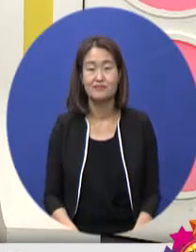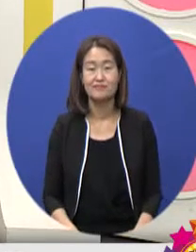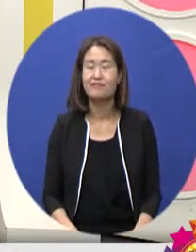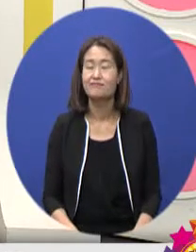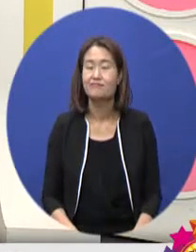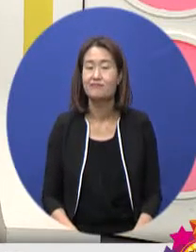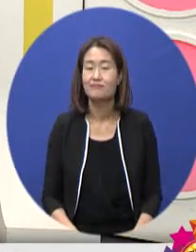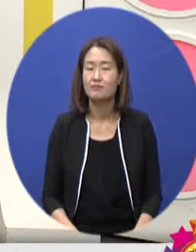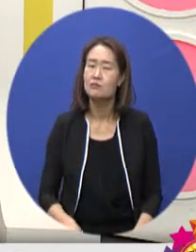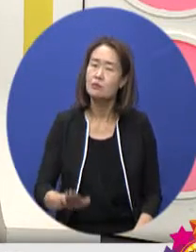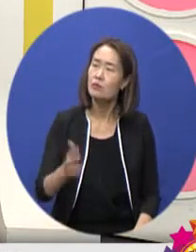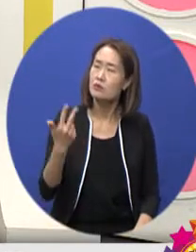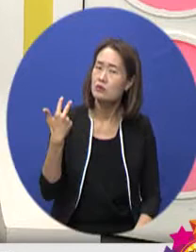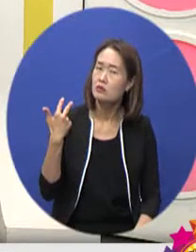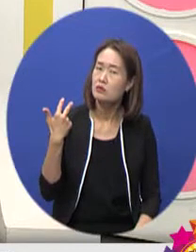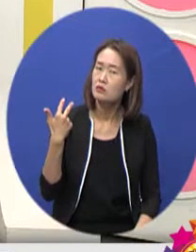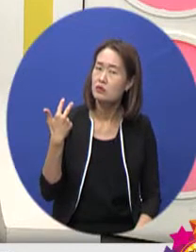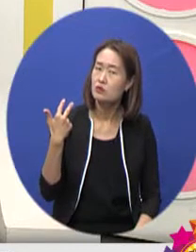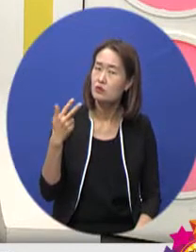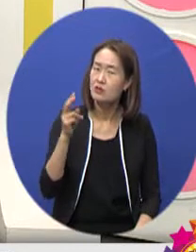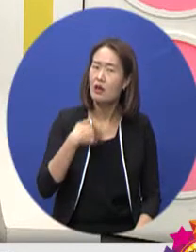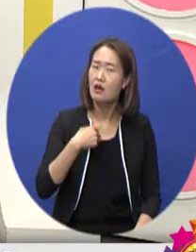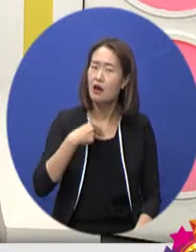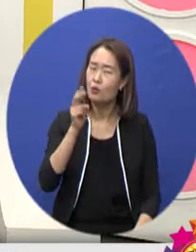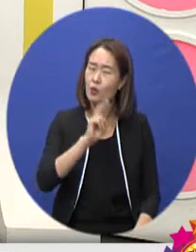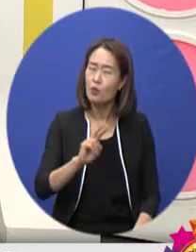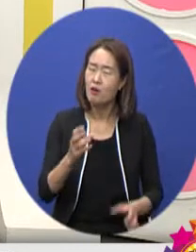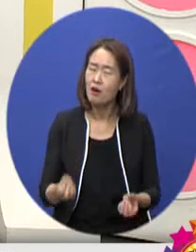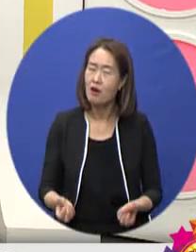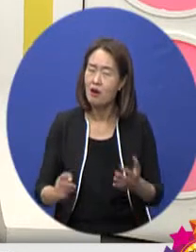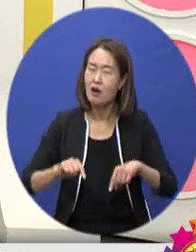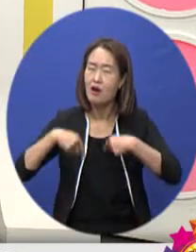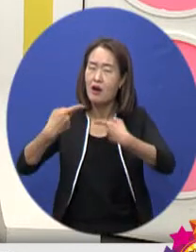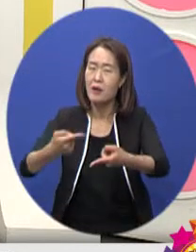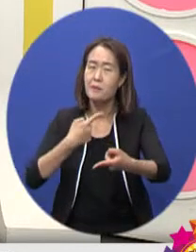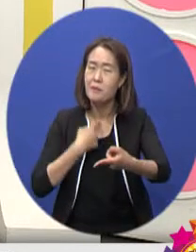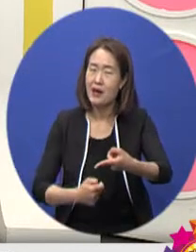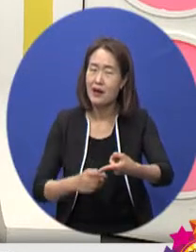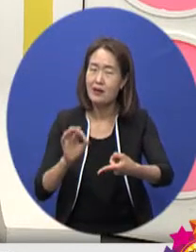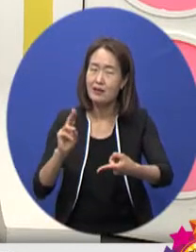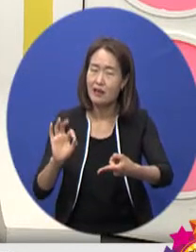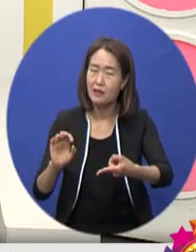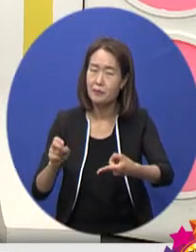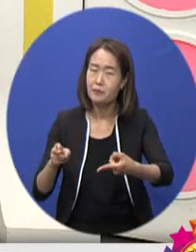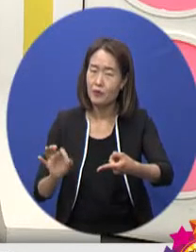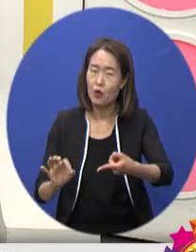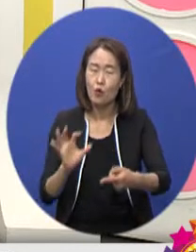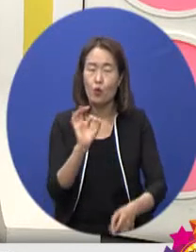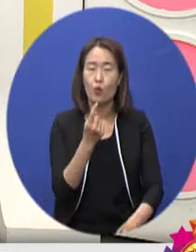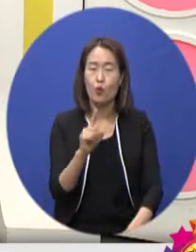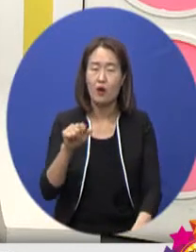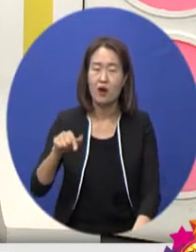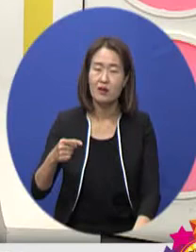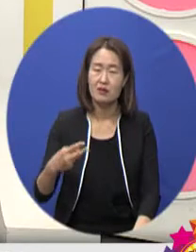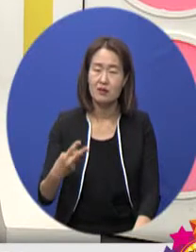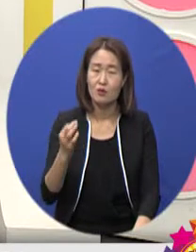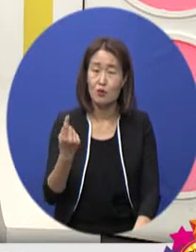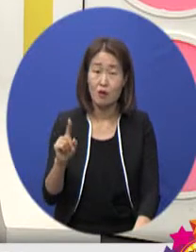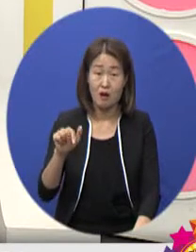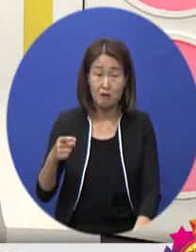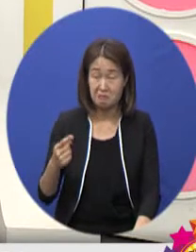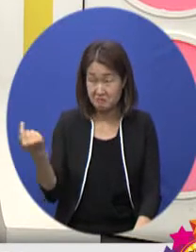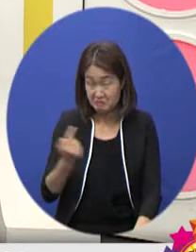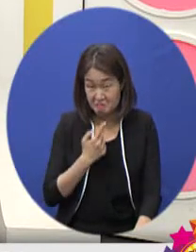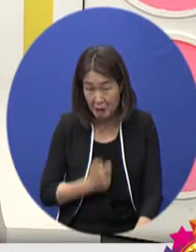네. 네. 저번 주에 와글와글 음악회 갔었는데. 네? 양평에 와글와글 음악회. 아, 거기 오셨어요?